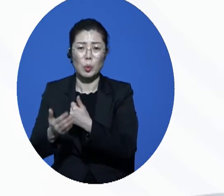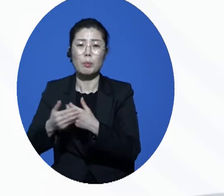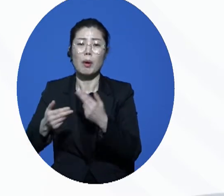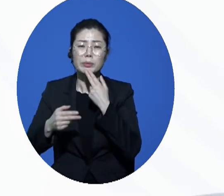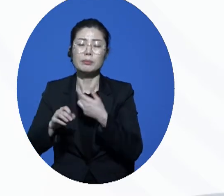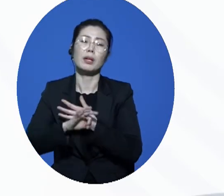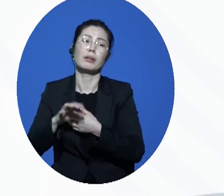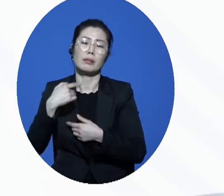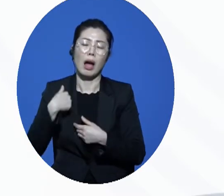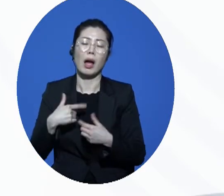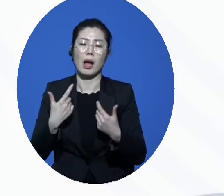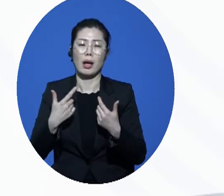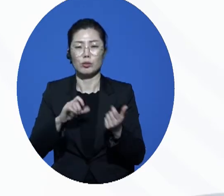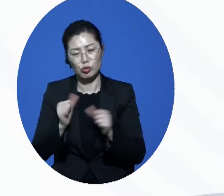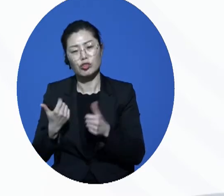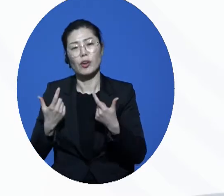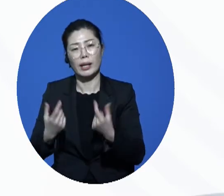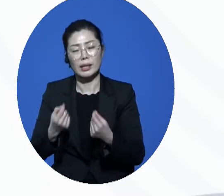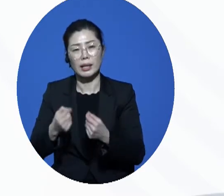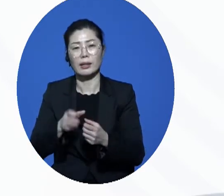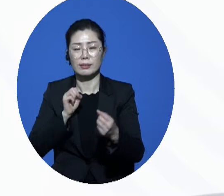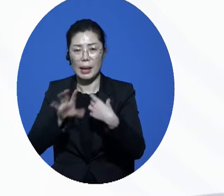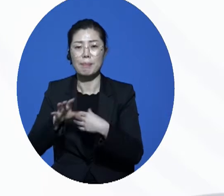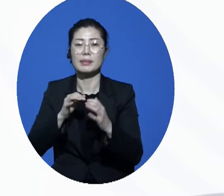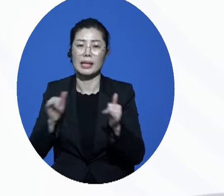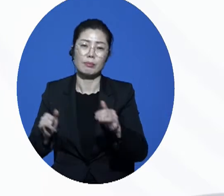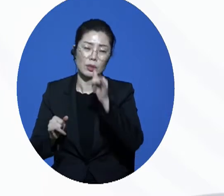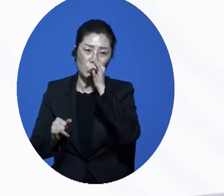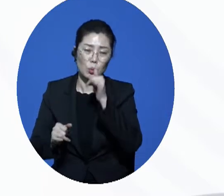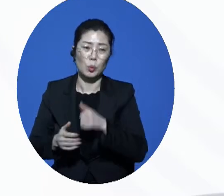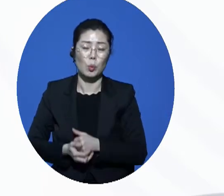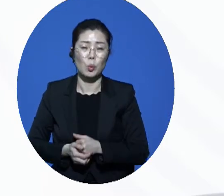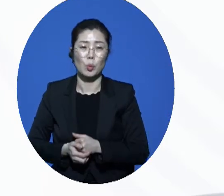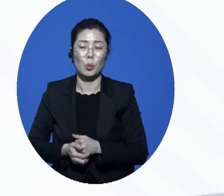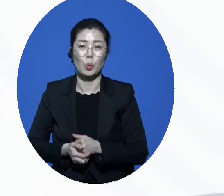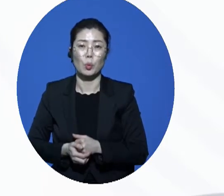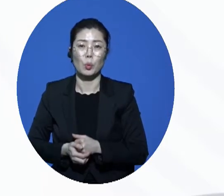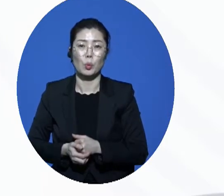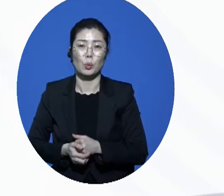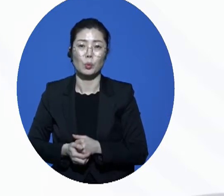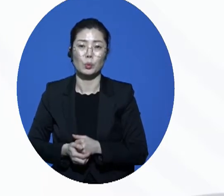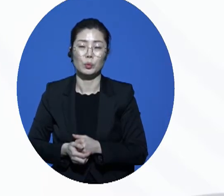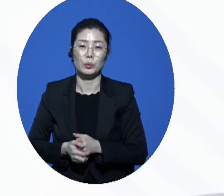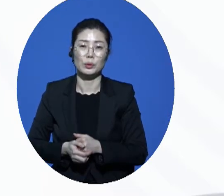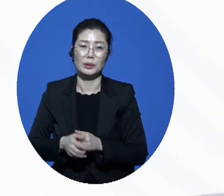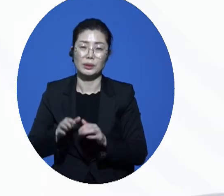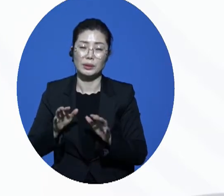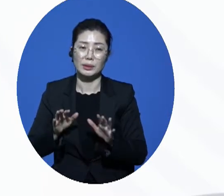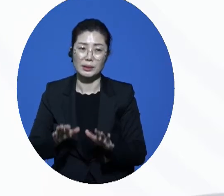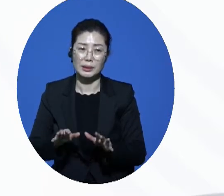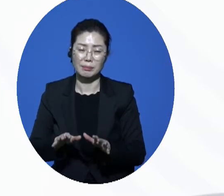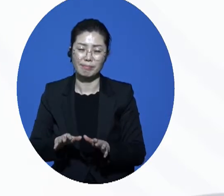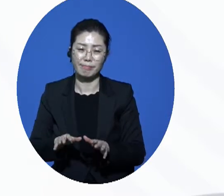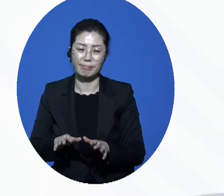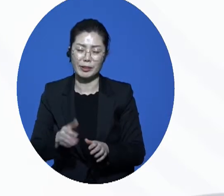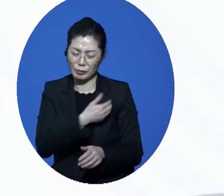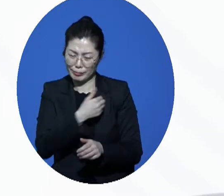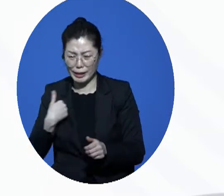그런 응답을 한 사례가 있었고요. 그리고 충분히 대변되지 않은 집단들에 대한 불균형적인 여파가 있었다는